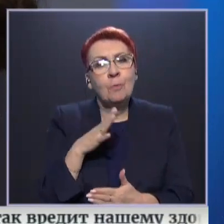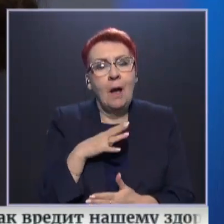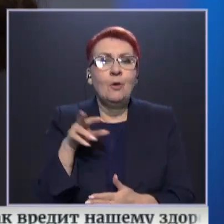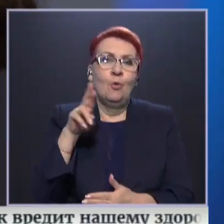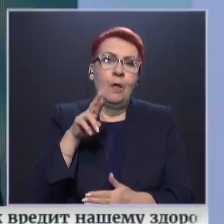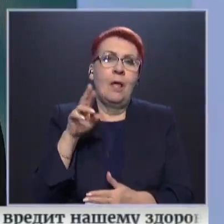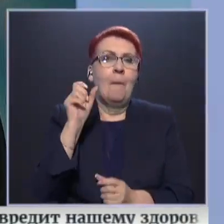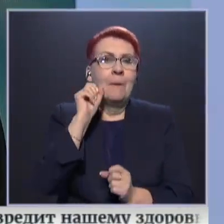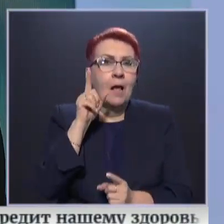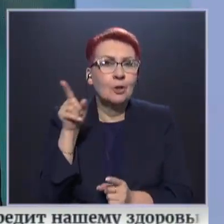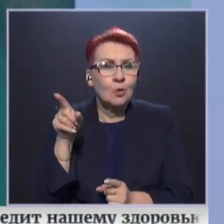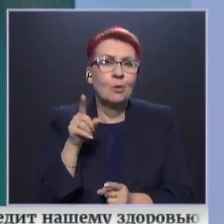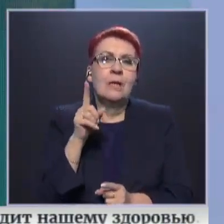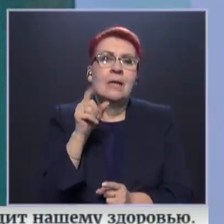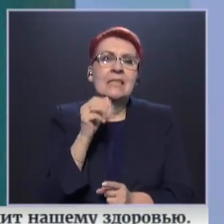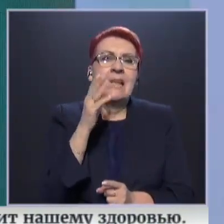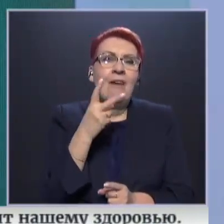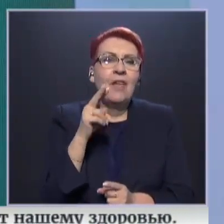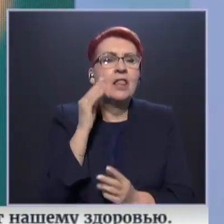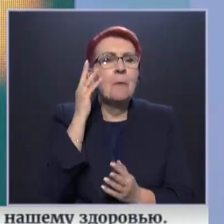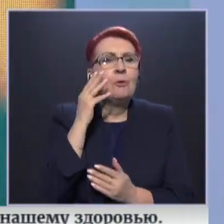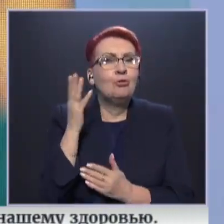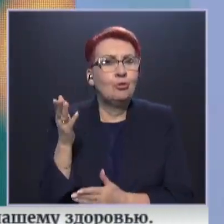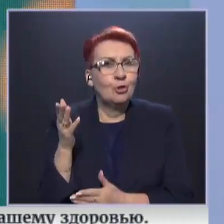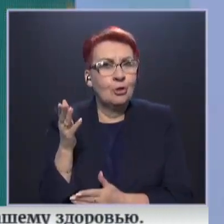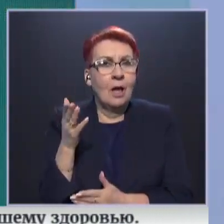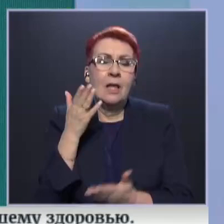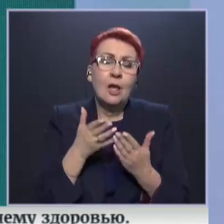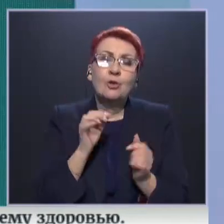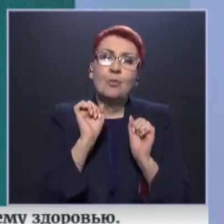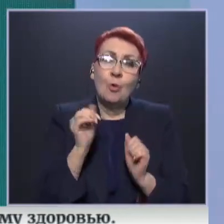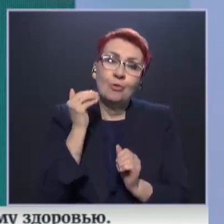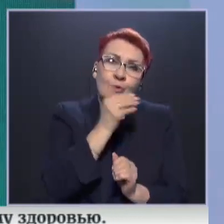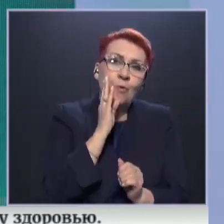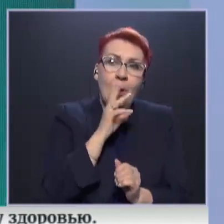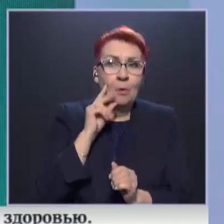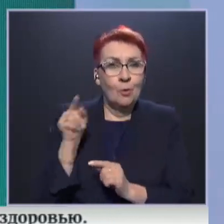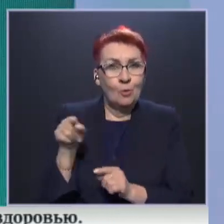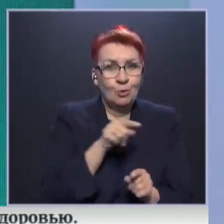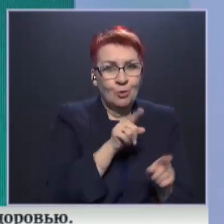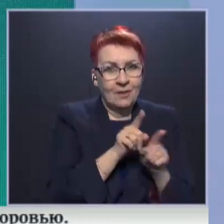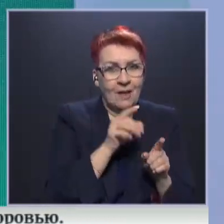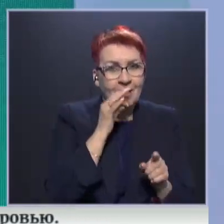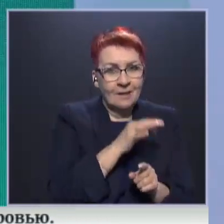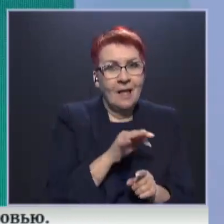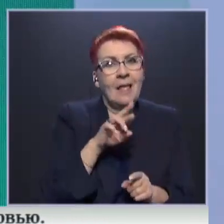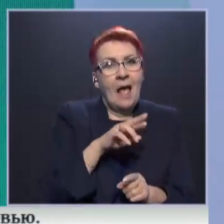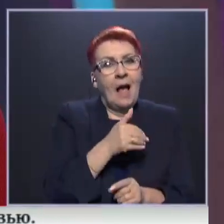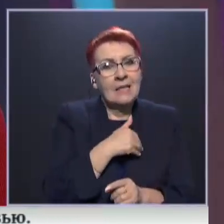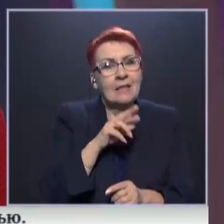сегодня с заветной мечтой. Если можно, то я хотел бы вместе с